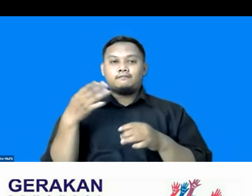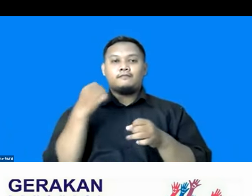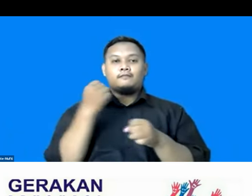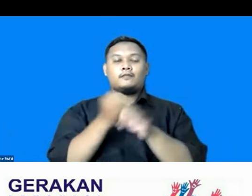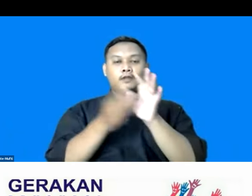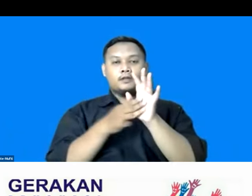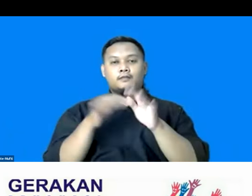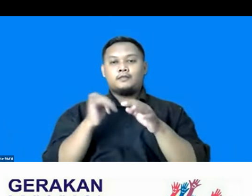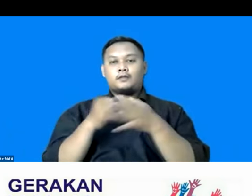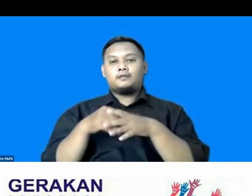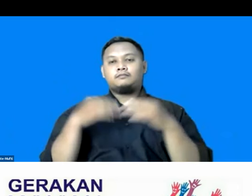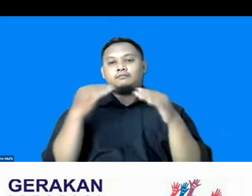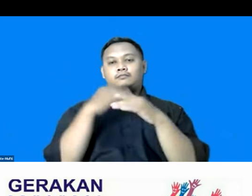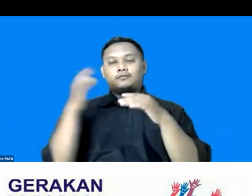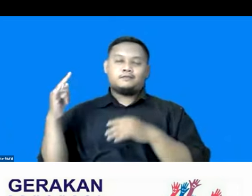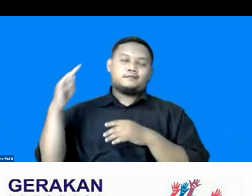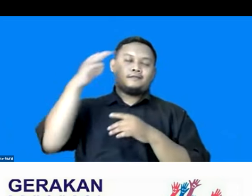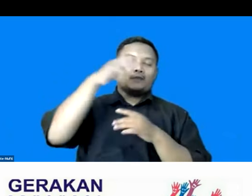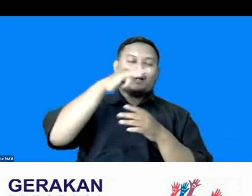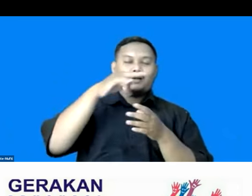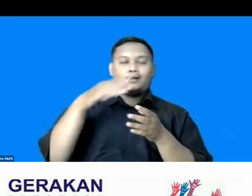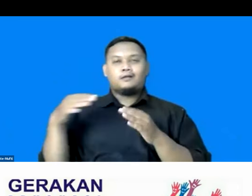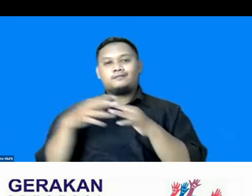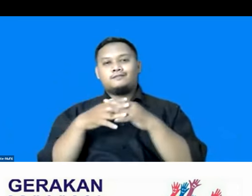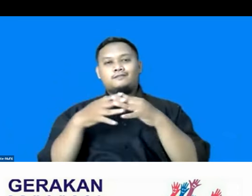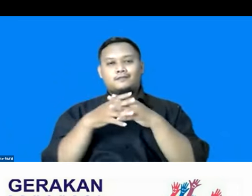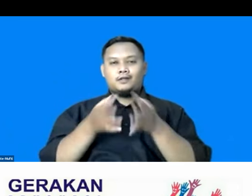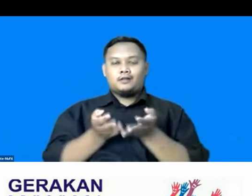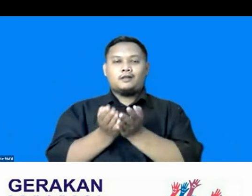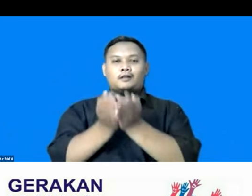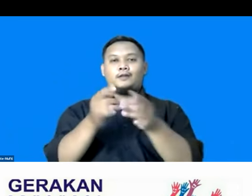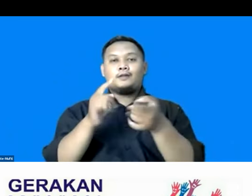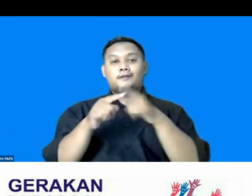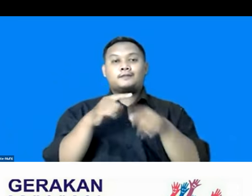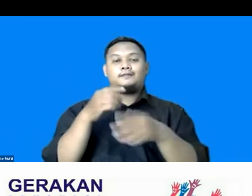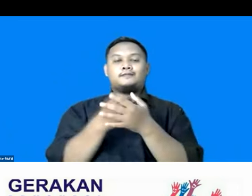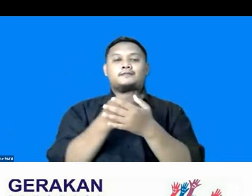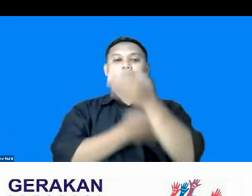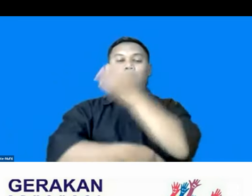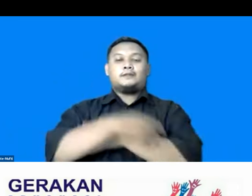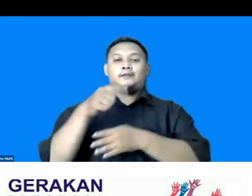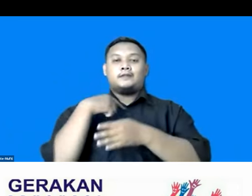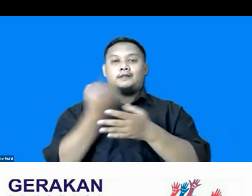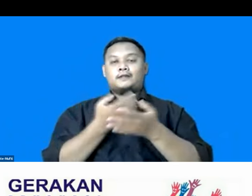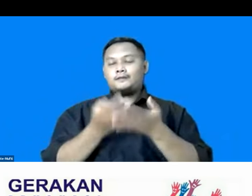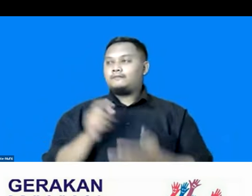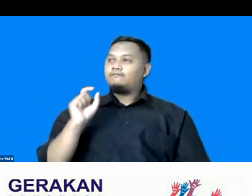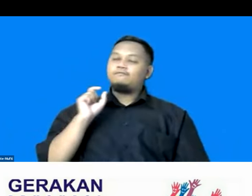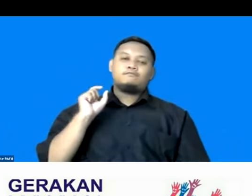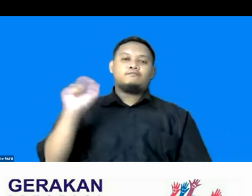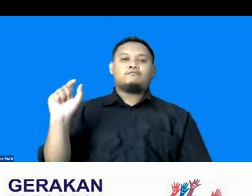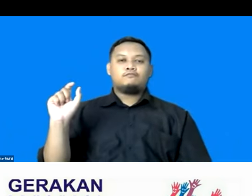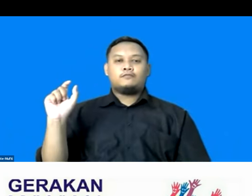terkait transportasi udara, darat, dan laut. Teman-teman difabel itu kami Garamin memfasilitasi, mengundang gitu, Kak,